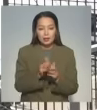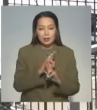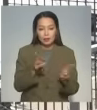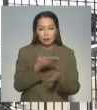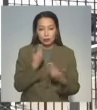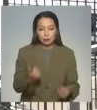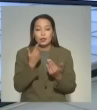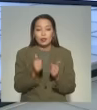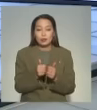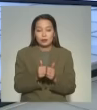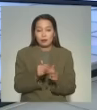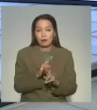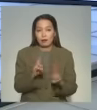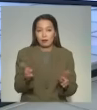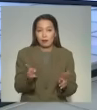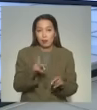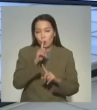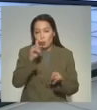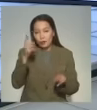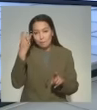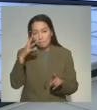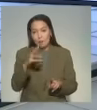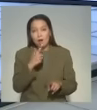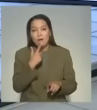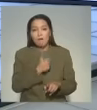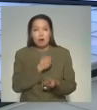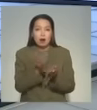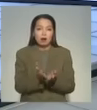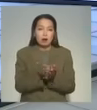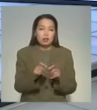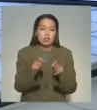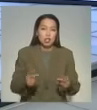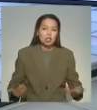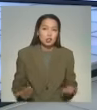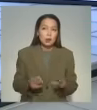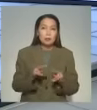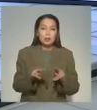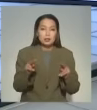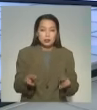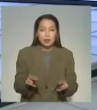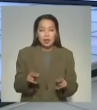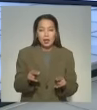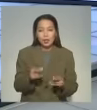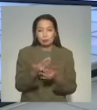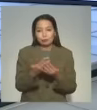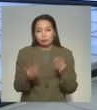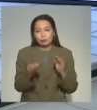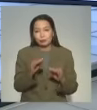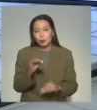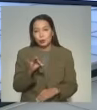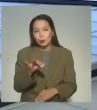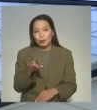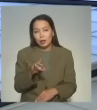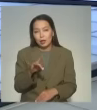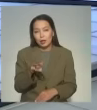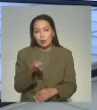нет никого. А вот уникальные модели боевых кораблей создает житель Петропавловска. В коллекции Юрия Романова 19